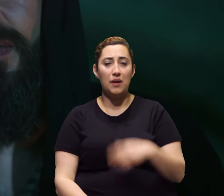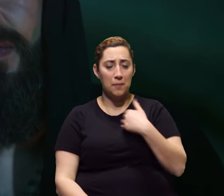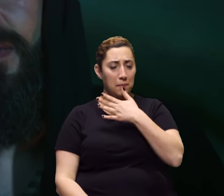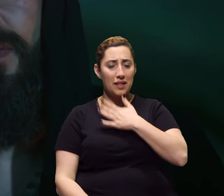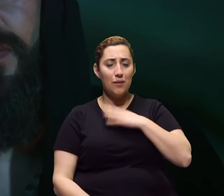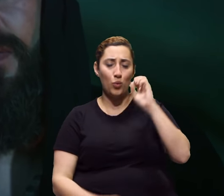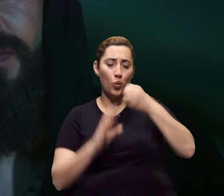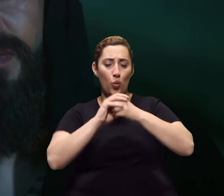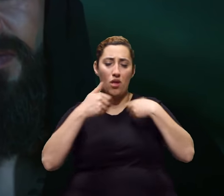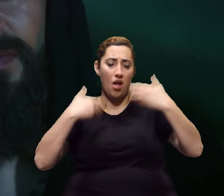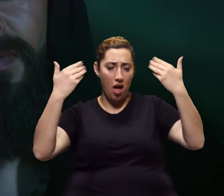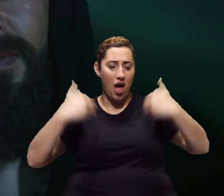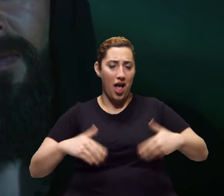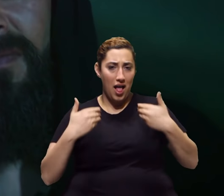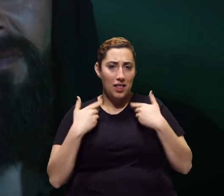halini.